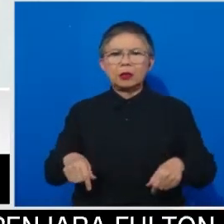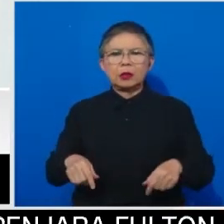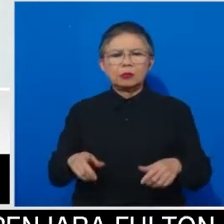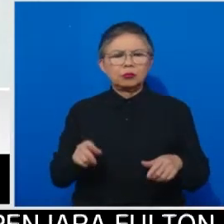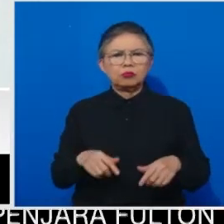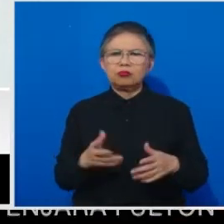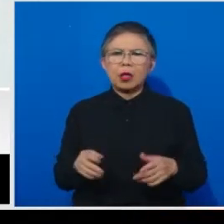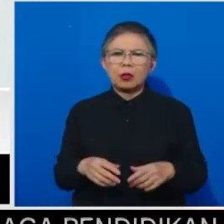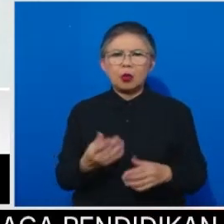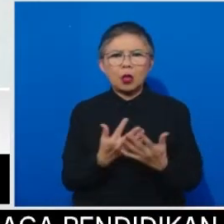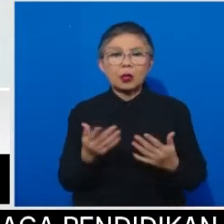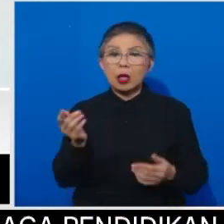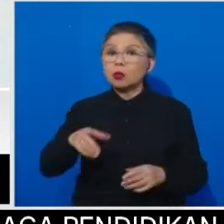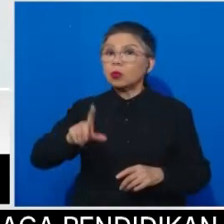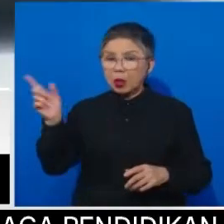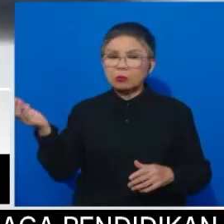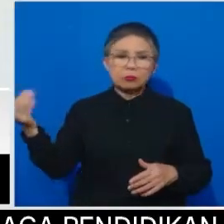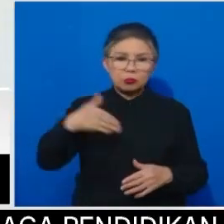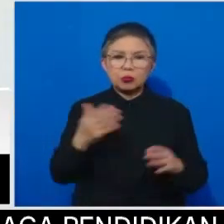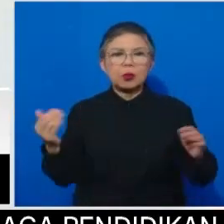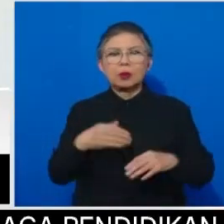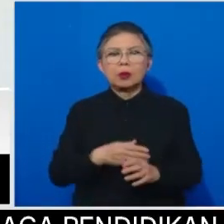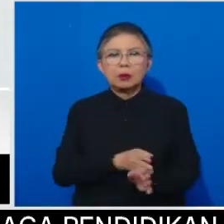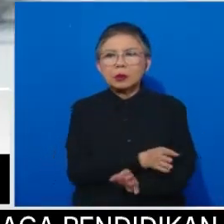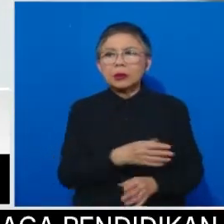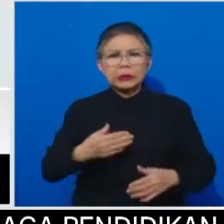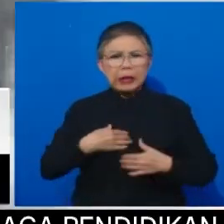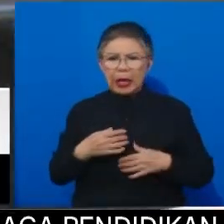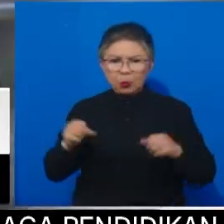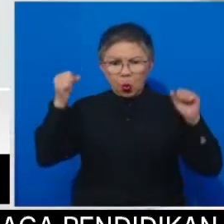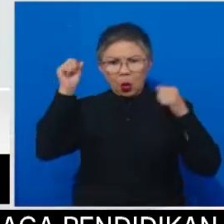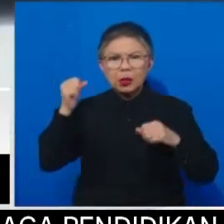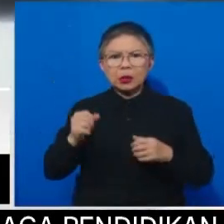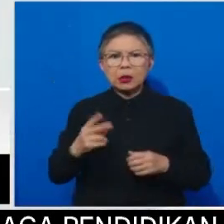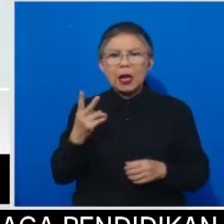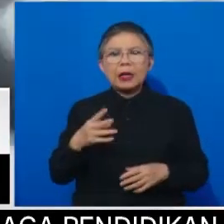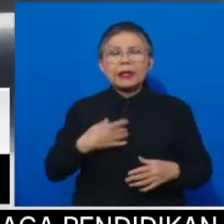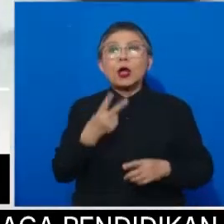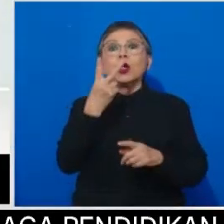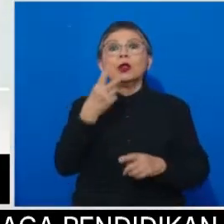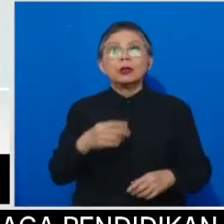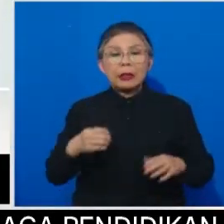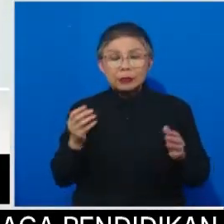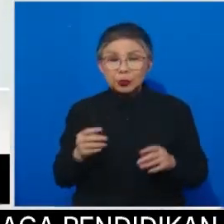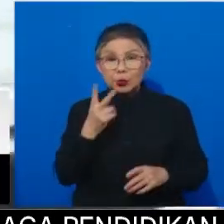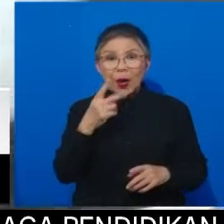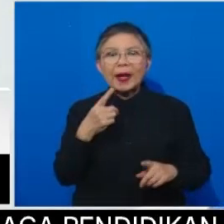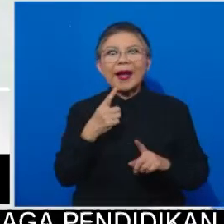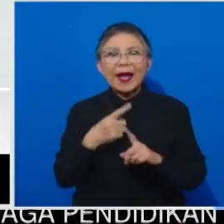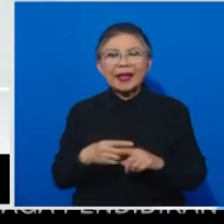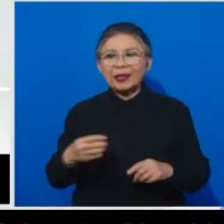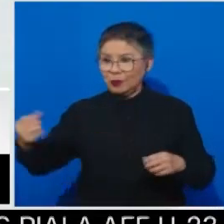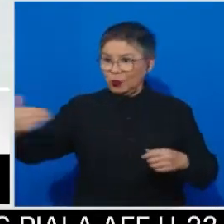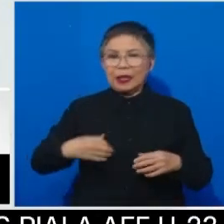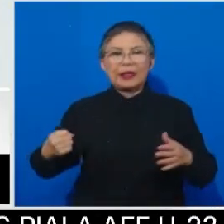dari warga luar gitu. Sampai 2 kali ditabrak, terserempet